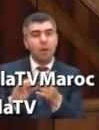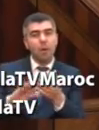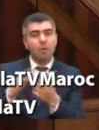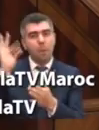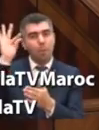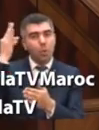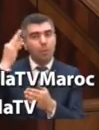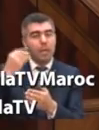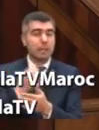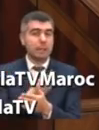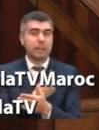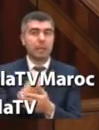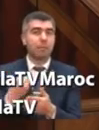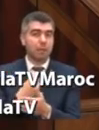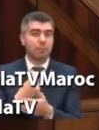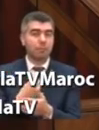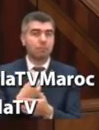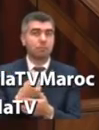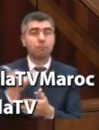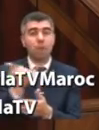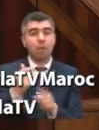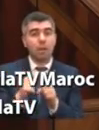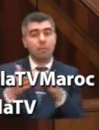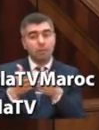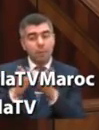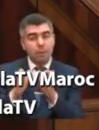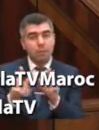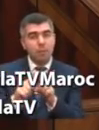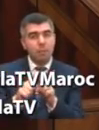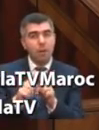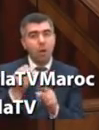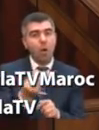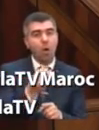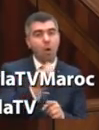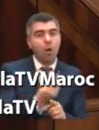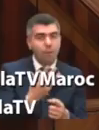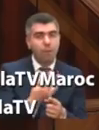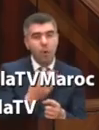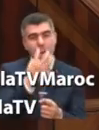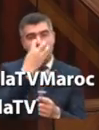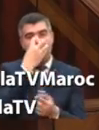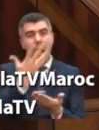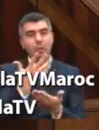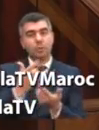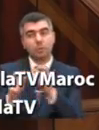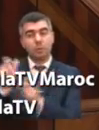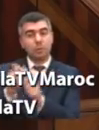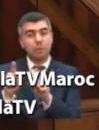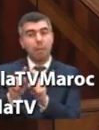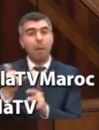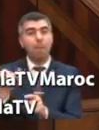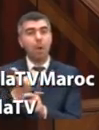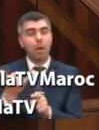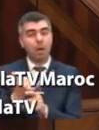المندوبيه ديال الصحه على اساس انه يفتحوا قسم الاطفال وقسم الانعاش، ويحتاج الى تدخلكم السيد الوزير باش هذا